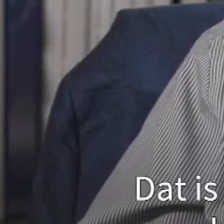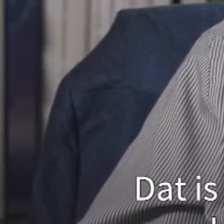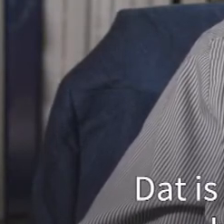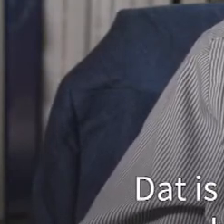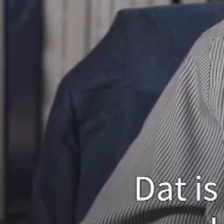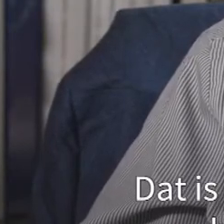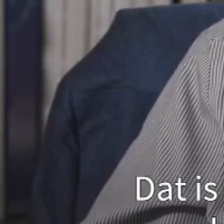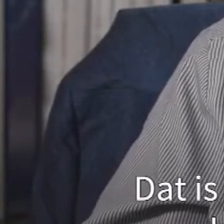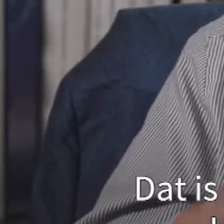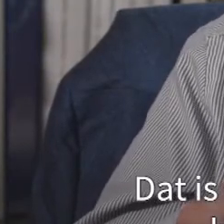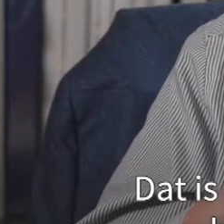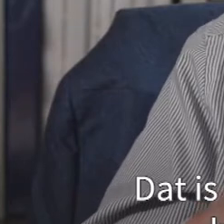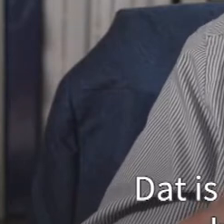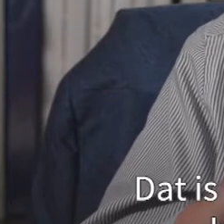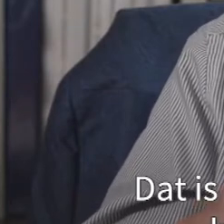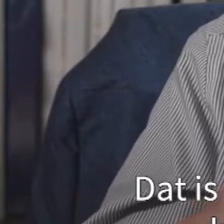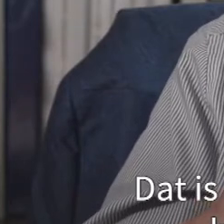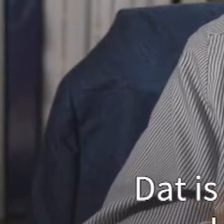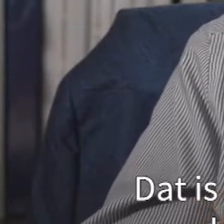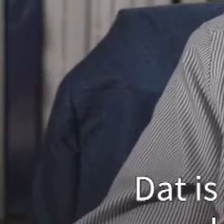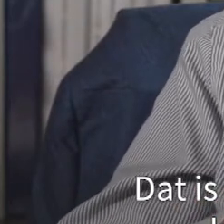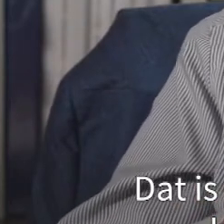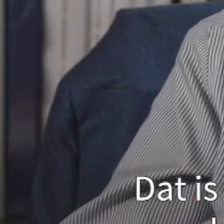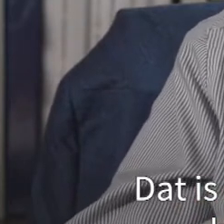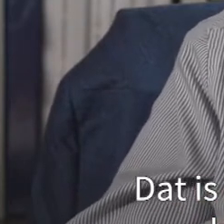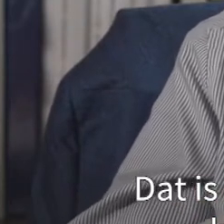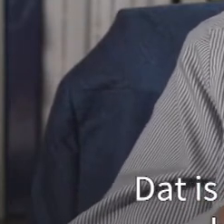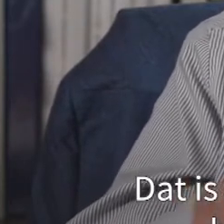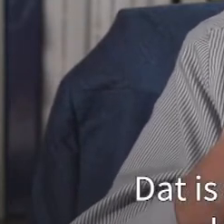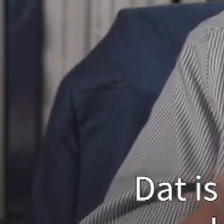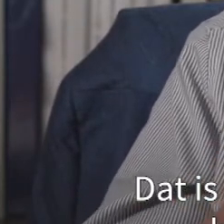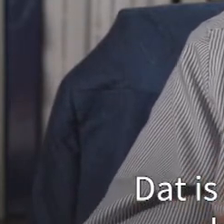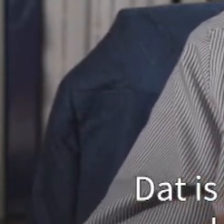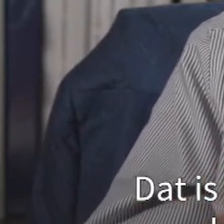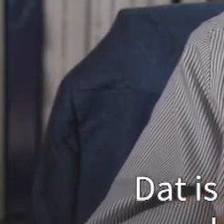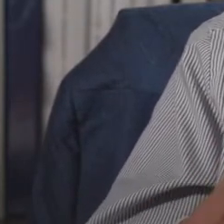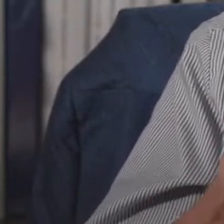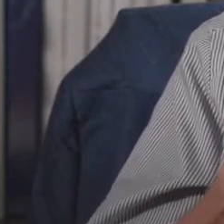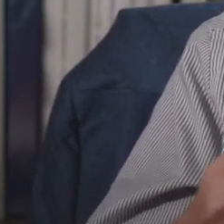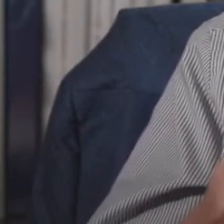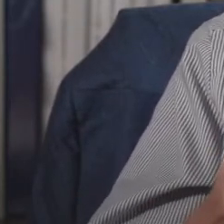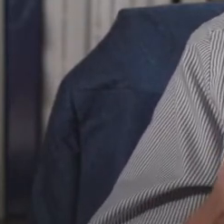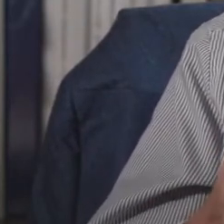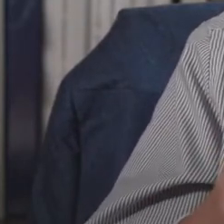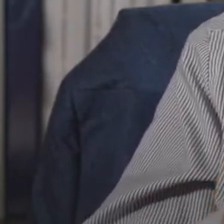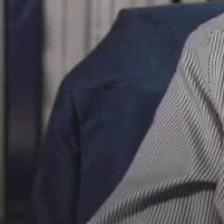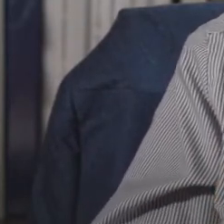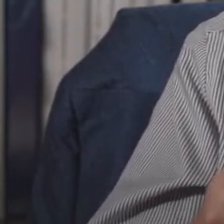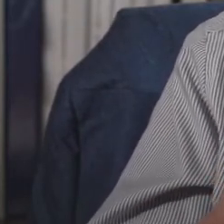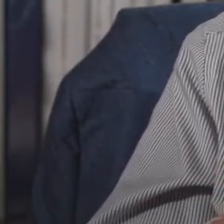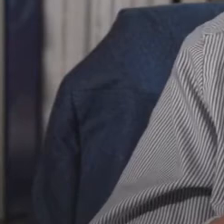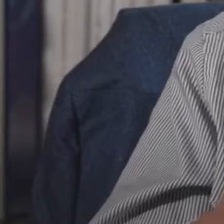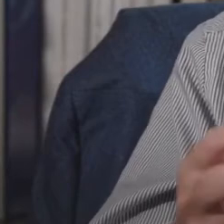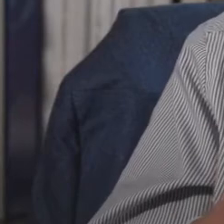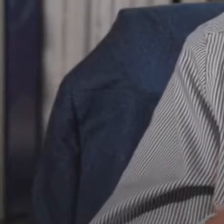de progesteron, dat is eigenlijk het vrouwelijk hormoon, de effecten daarvan remt. En dat is een wezenlijk iets in de zwangerschap, want dat